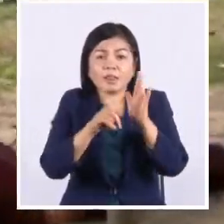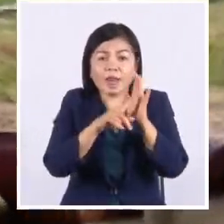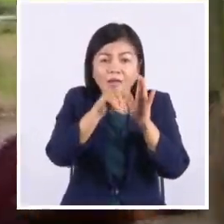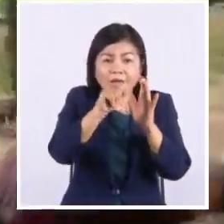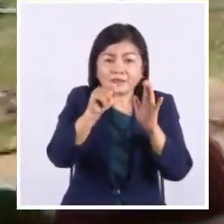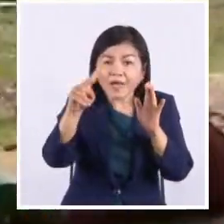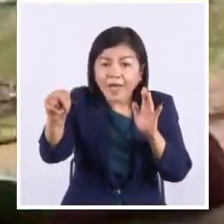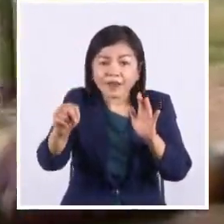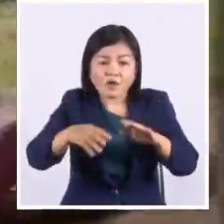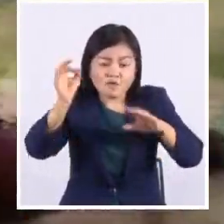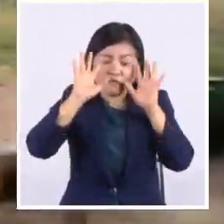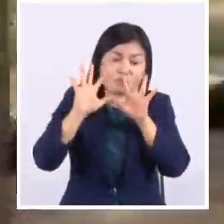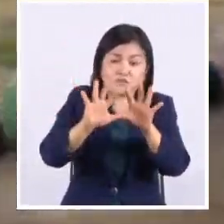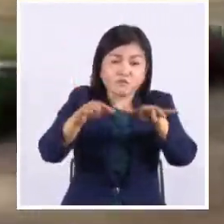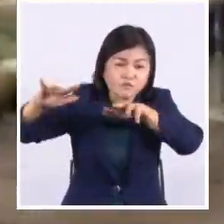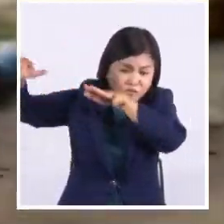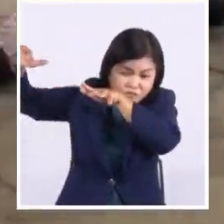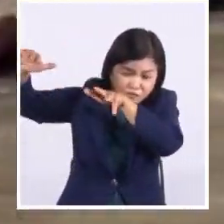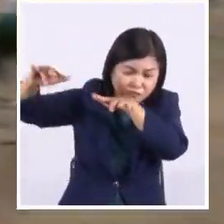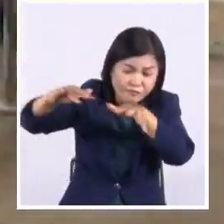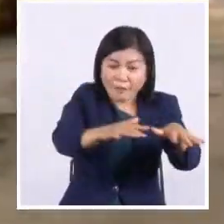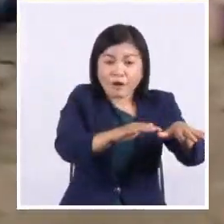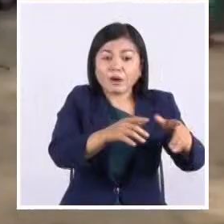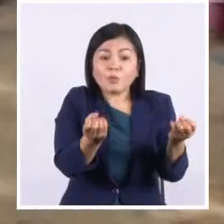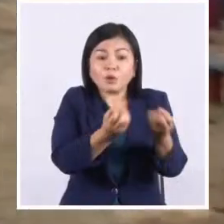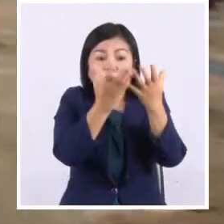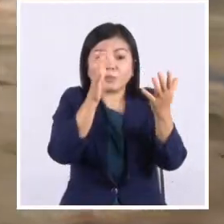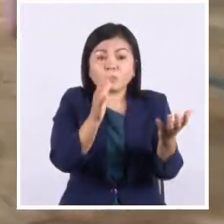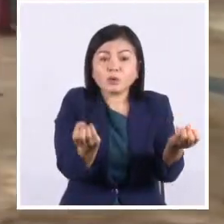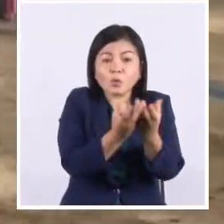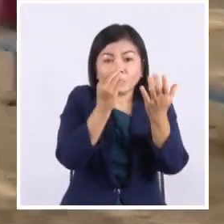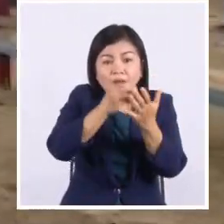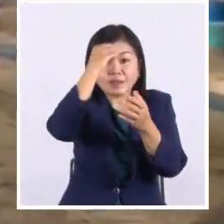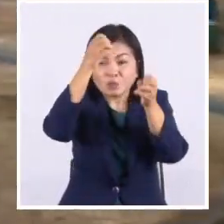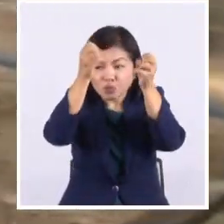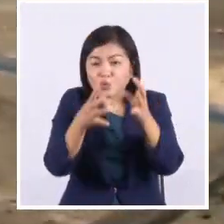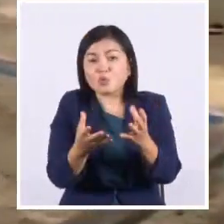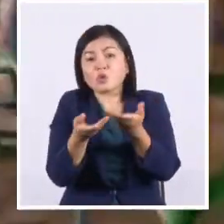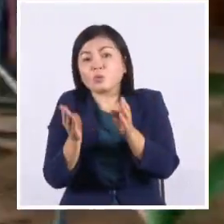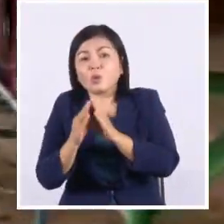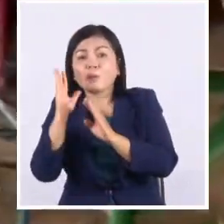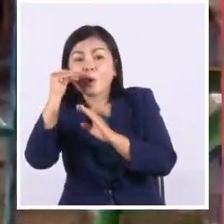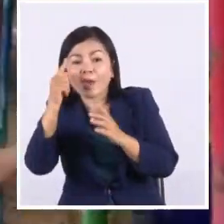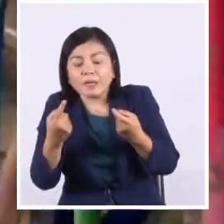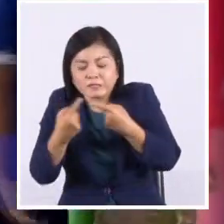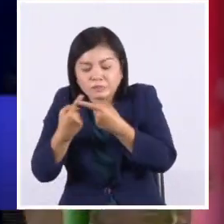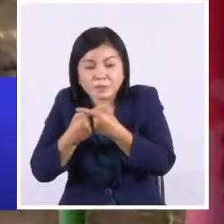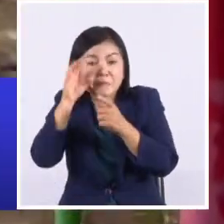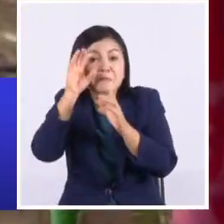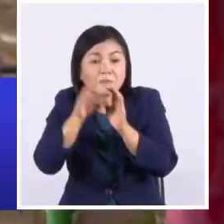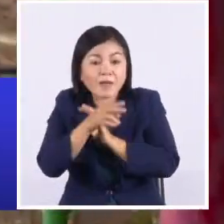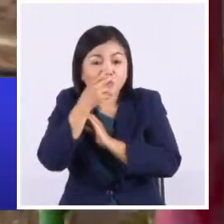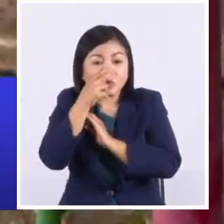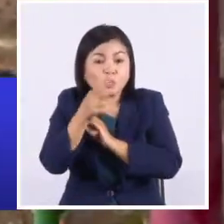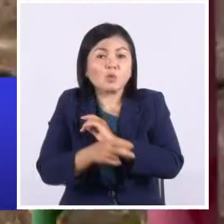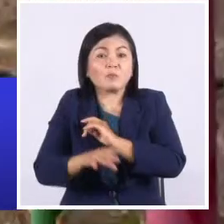อย ไปต่อยเออ ต่อยไปต่อยอาละวาดทำร้ายนักเรียนครูผู้ปกครองเจ็บระนาวเป็นภาพนี้นะคุณผู้ชมคะ